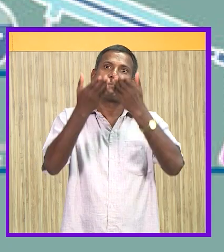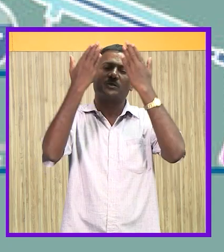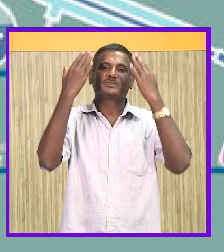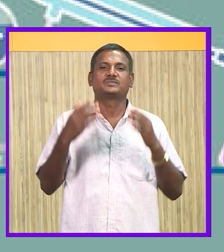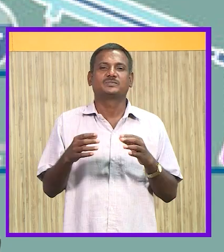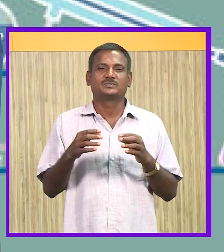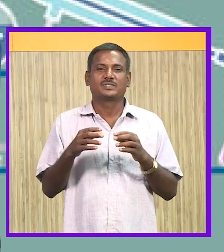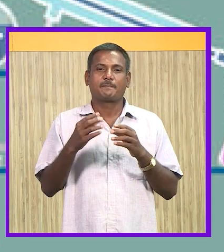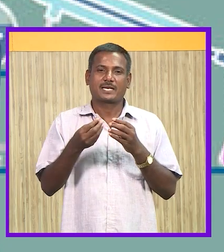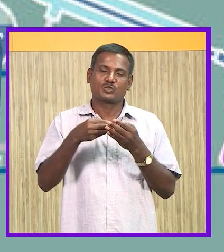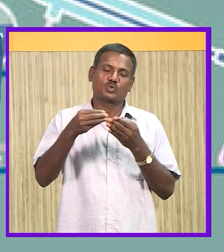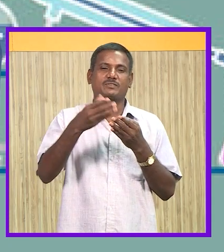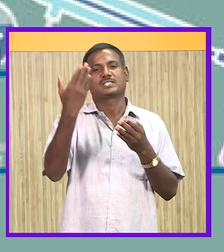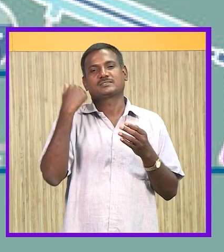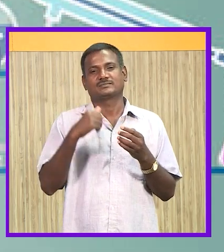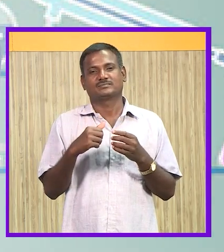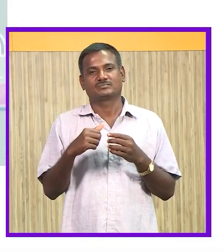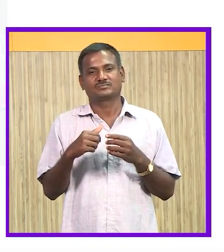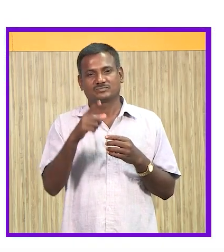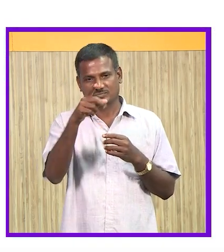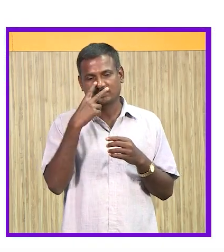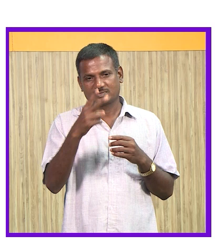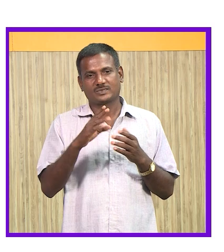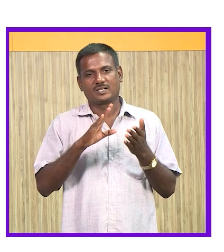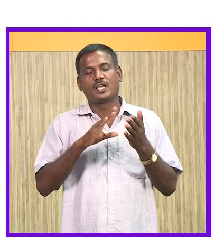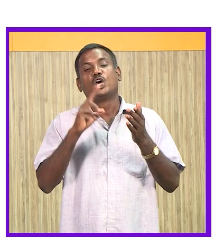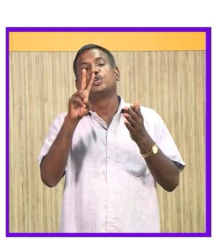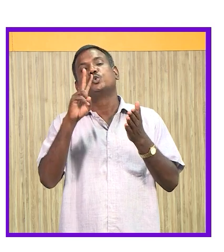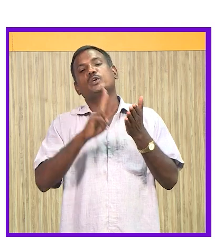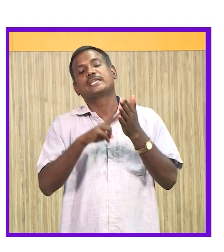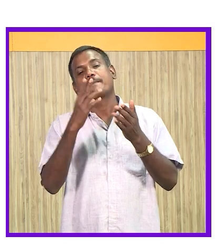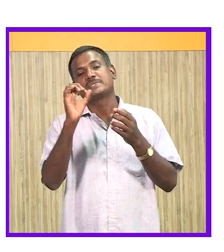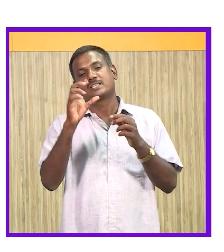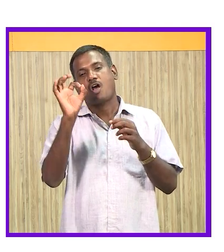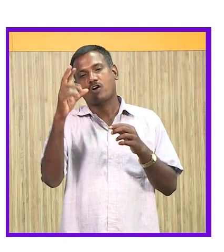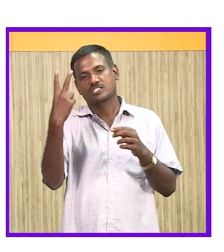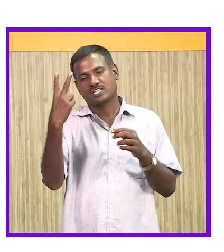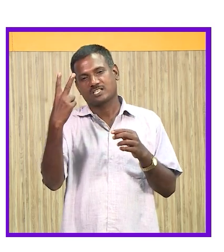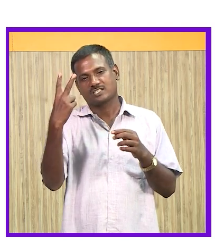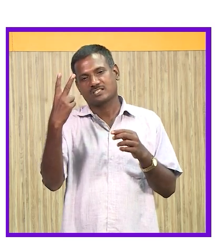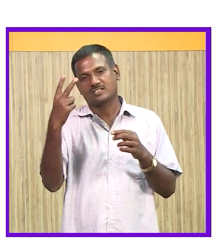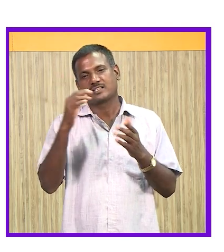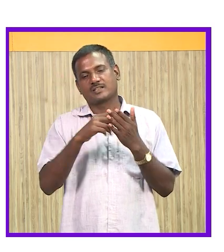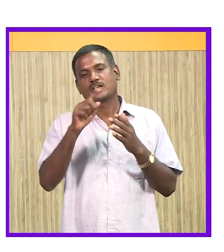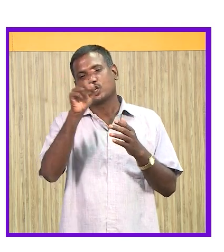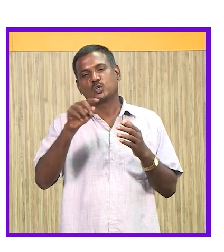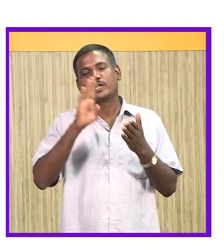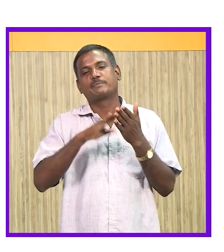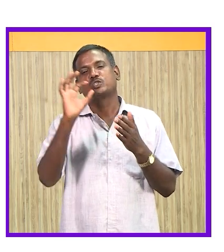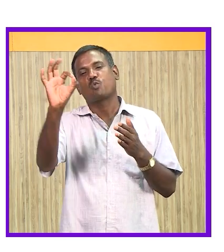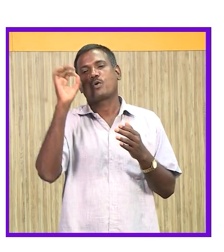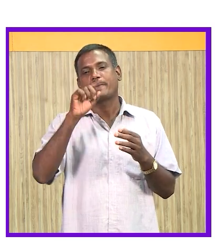போன்றவற்றில் மெக்னீசியத்தை பயன்படுத்துகிறார்கள். மெக்னீசியம் பிளஸ் ஆக்சிஜன் கிவ்ஸ்